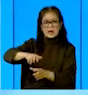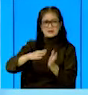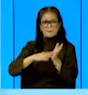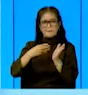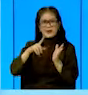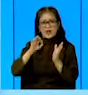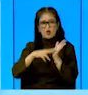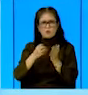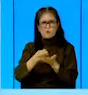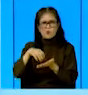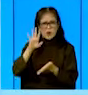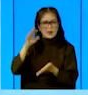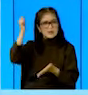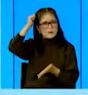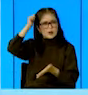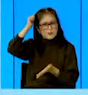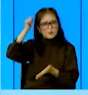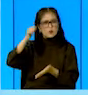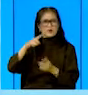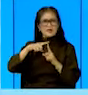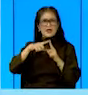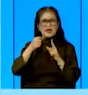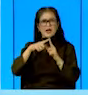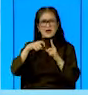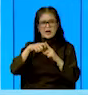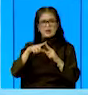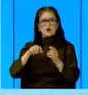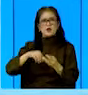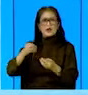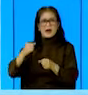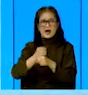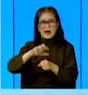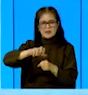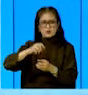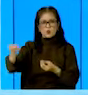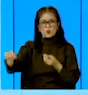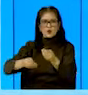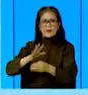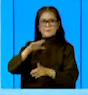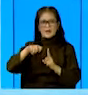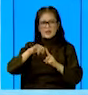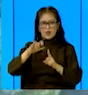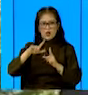Gara-gara gas melon mahal, ibu-ibu di Tarakan menukar tabung gas 3 kilo ke tabung 5 kilo.